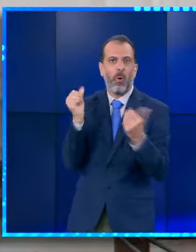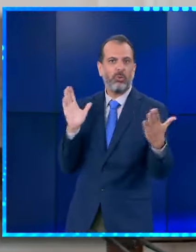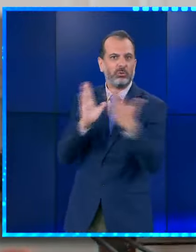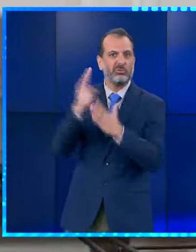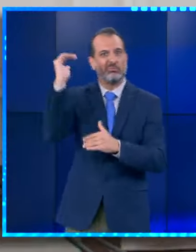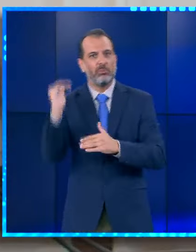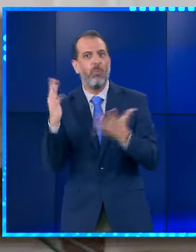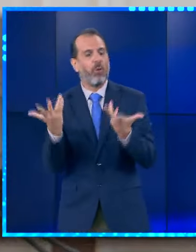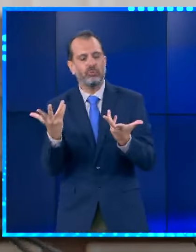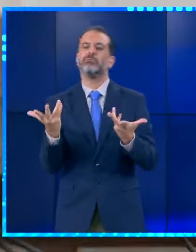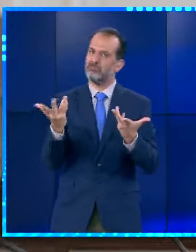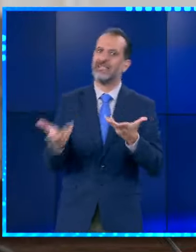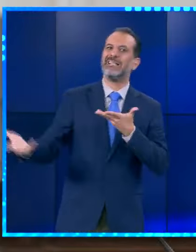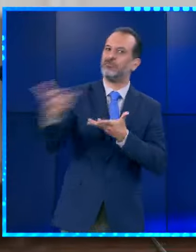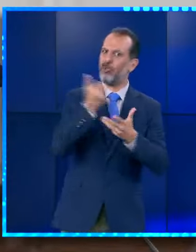των εισοδημάτων.